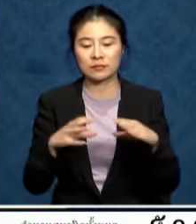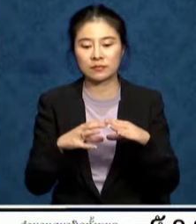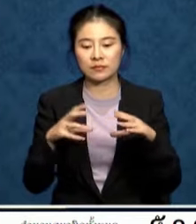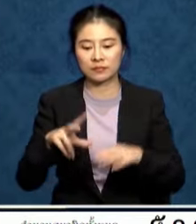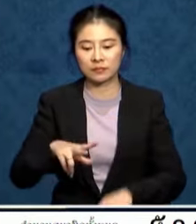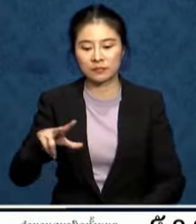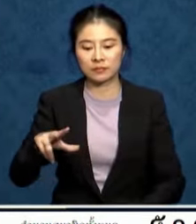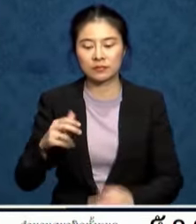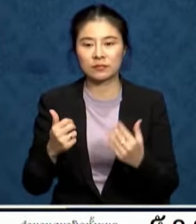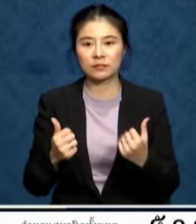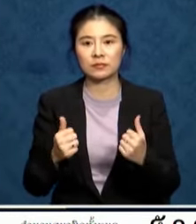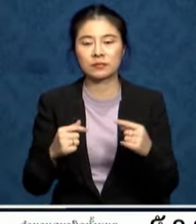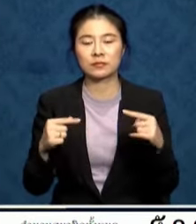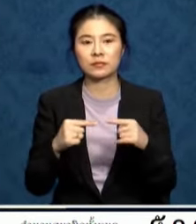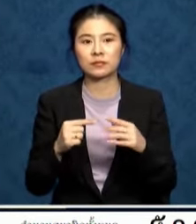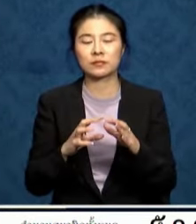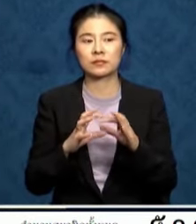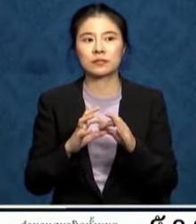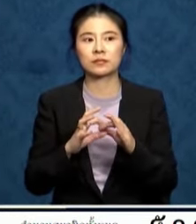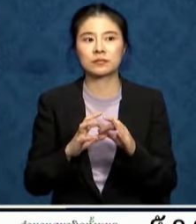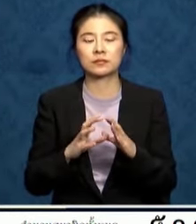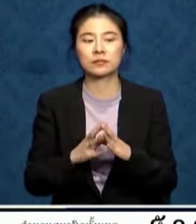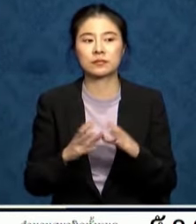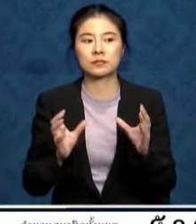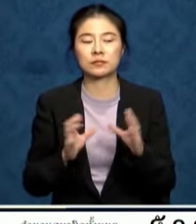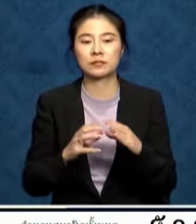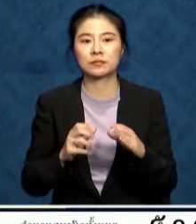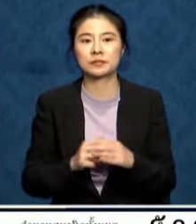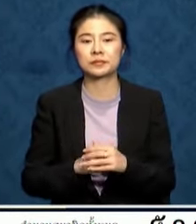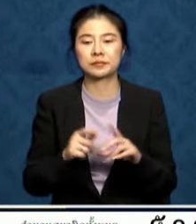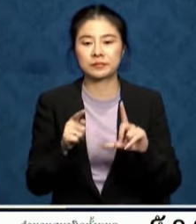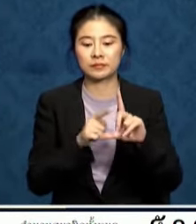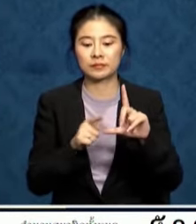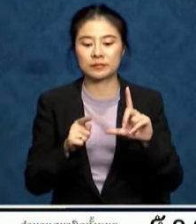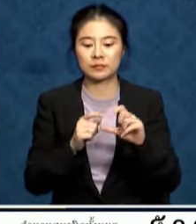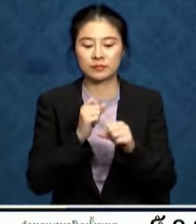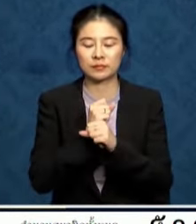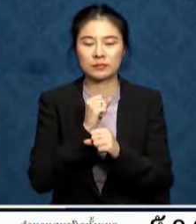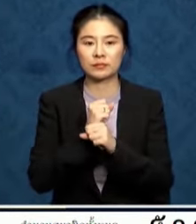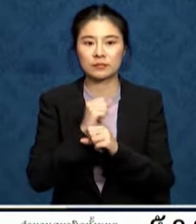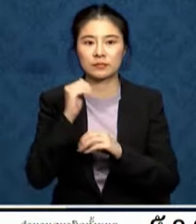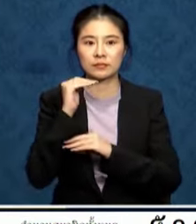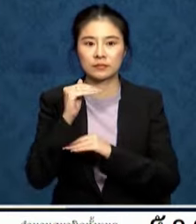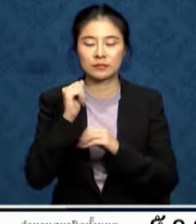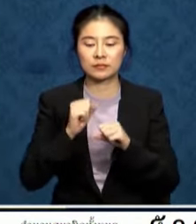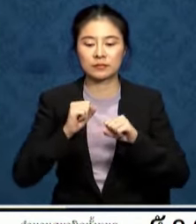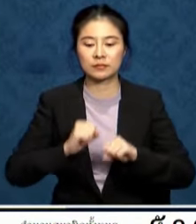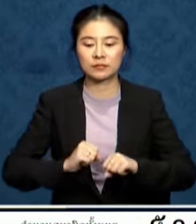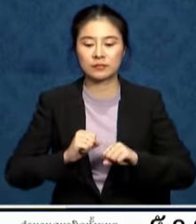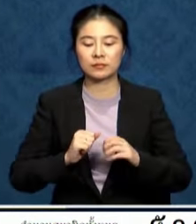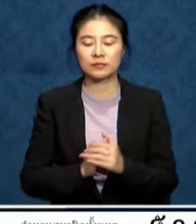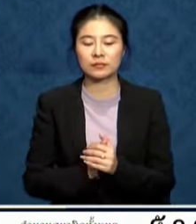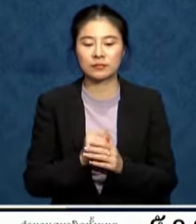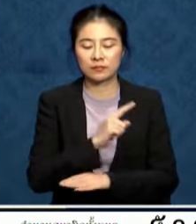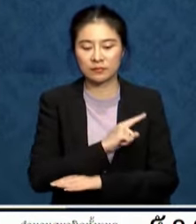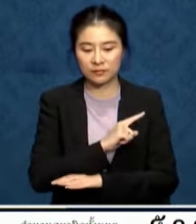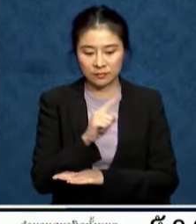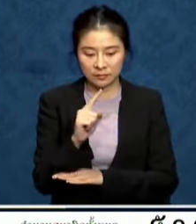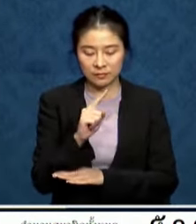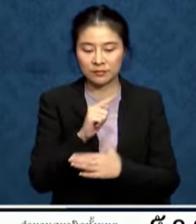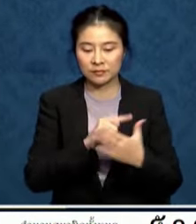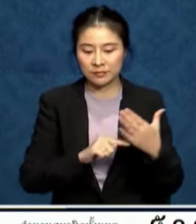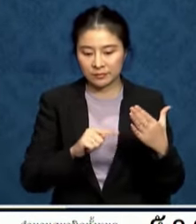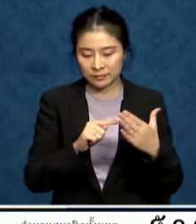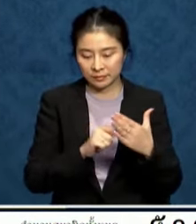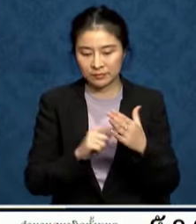ซึ่งความจริงก็ตรงกับพรรคก้าวไกลด้วยก็คือกำหนดเรื่องการลงประชามติในวันเดียวกันกับการเลือกตั้งเพื่อ